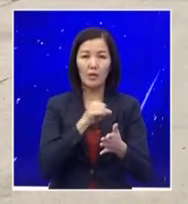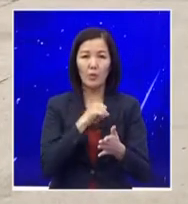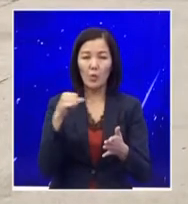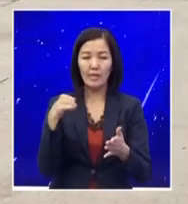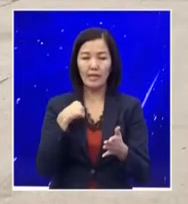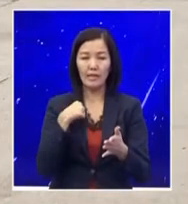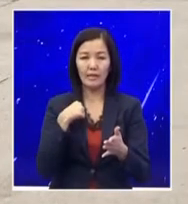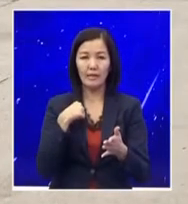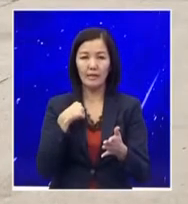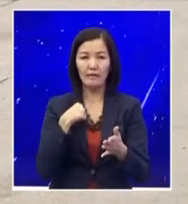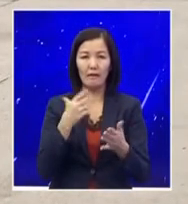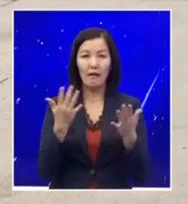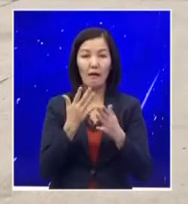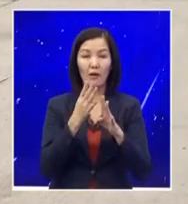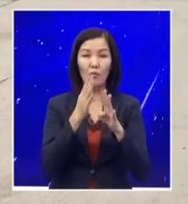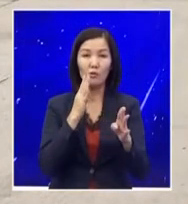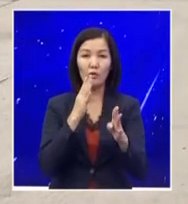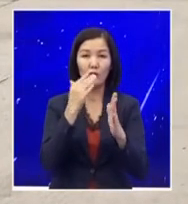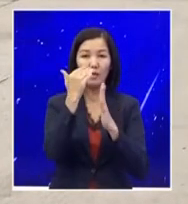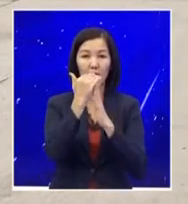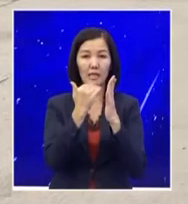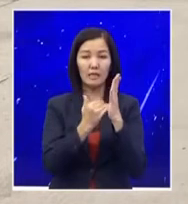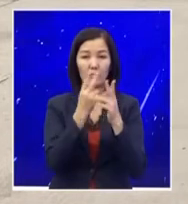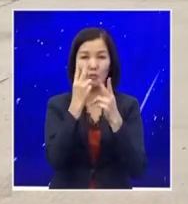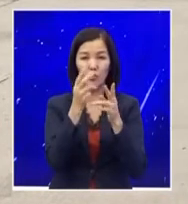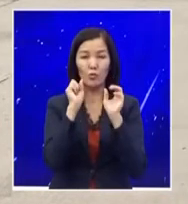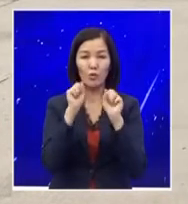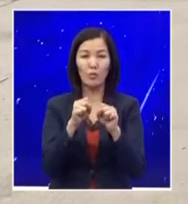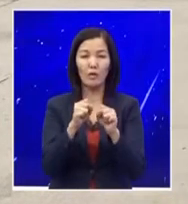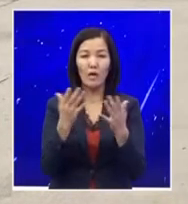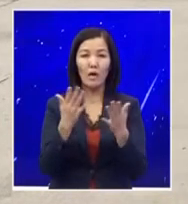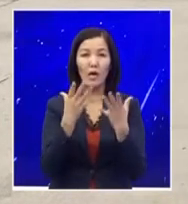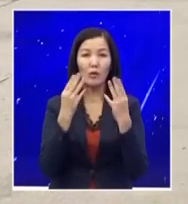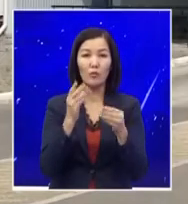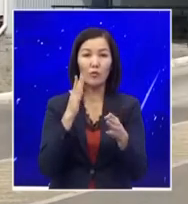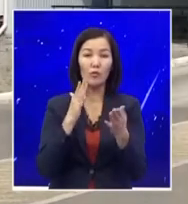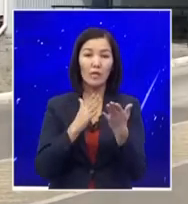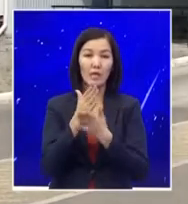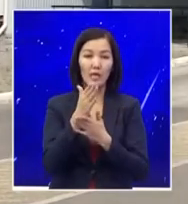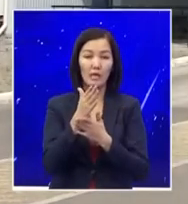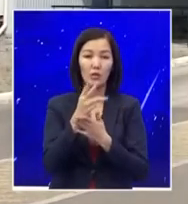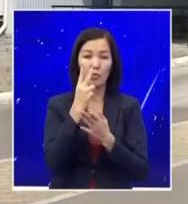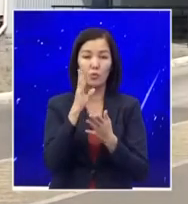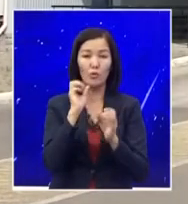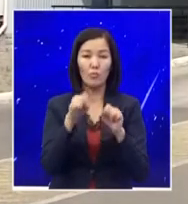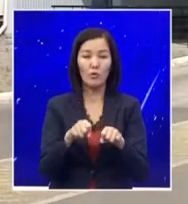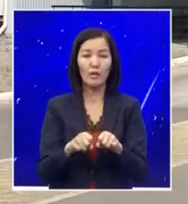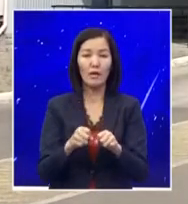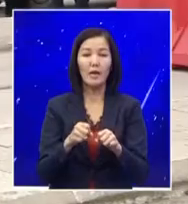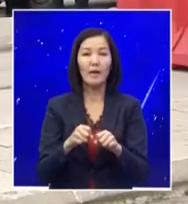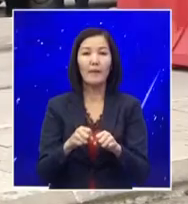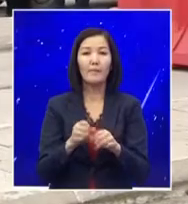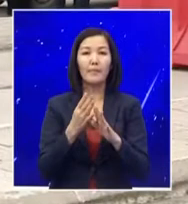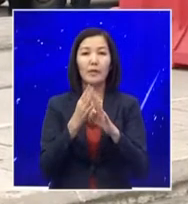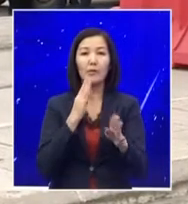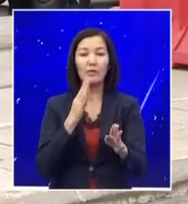өздерінің жаңа қай очередьта тізім көре алады, қай күні кіретін көре алады. Алайда дәл осы көлік кезегіне